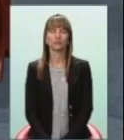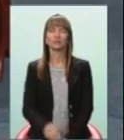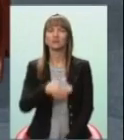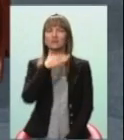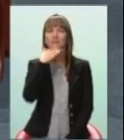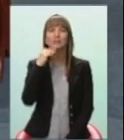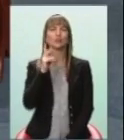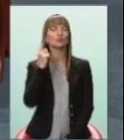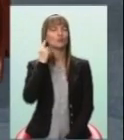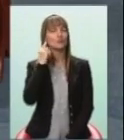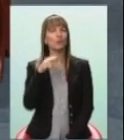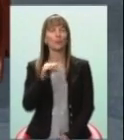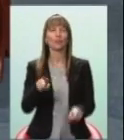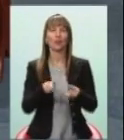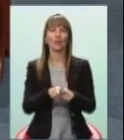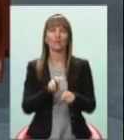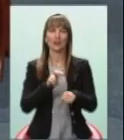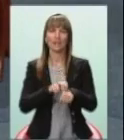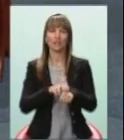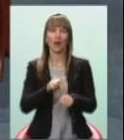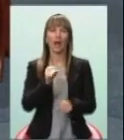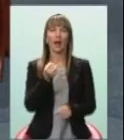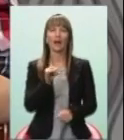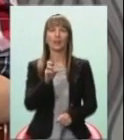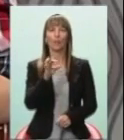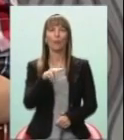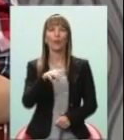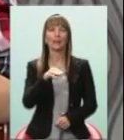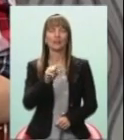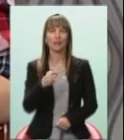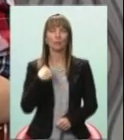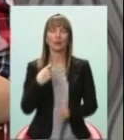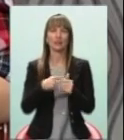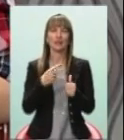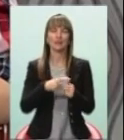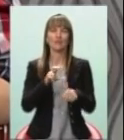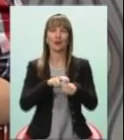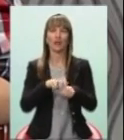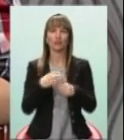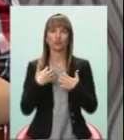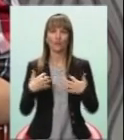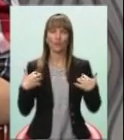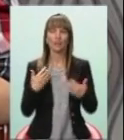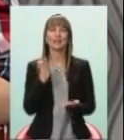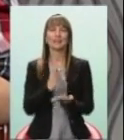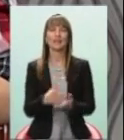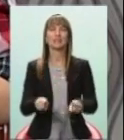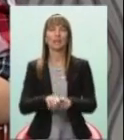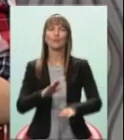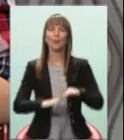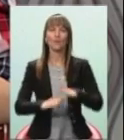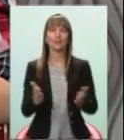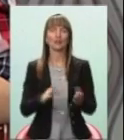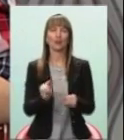Багато хто чув про такого лікаря, як Айболіта. Ну, а ми, власне, його називаємо ветеринарами. До речі, існує така професія, котра лікує